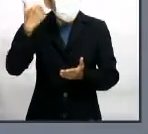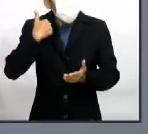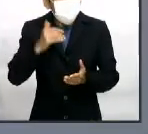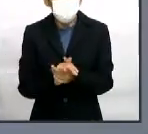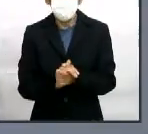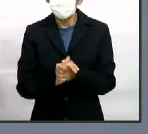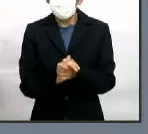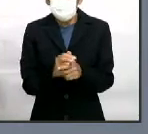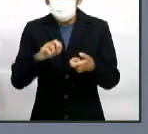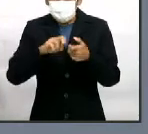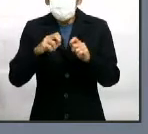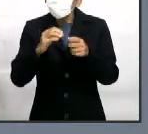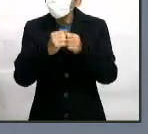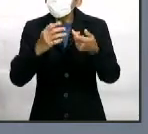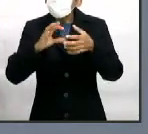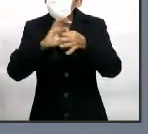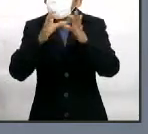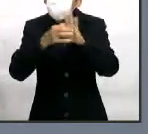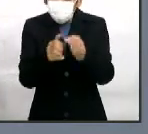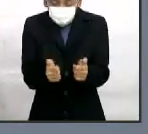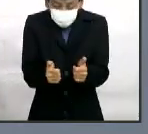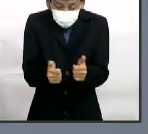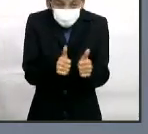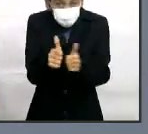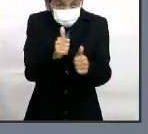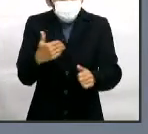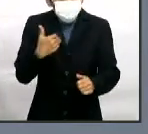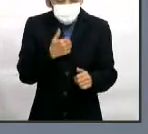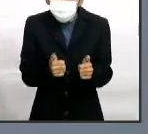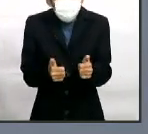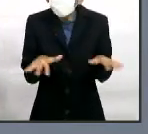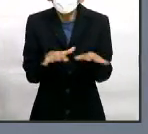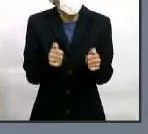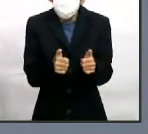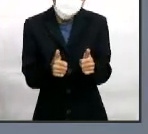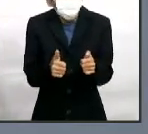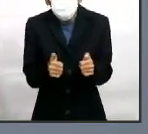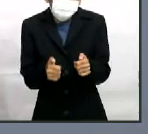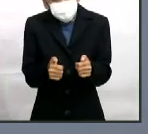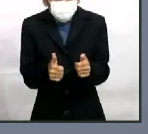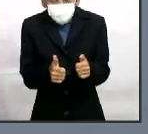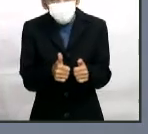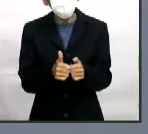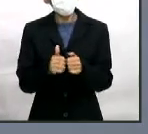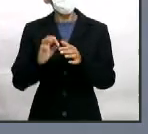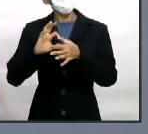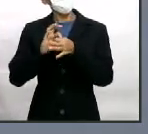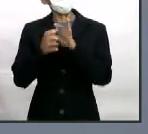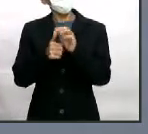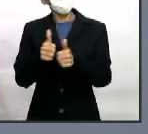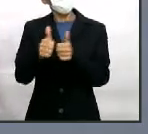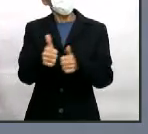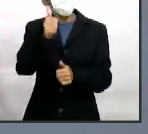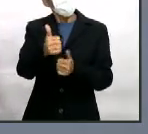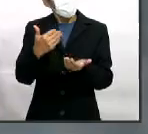เฮ้ยอีสปอร์ตวันหนึ่งเนี่ยมันจะมีการแข่งขันเนี่ยจากเกมปกติที่เราเล่นกันทุกวันวันหนึ่งมันจะกลายเป็นกีฬาเคย